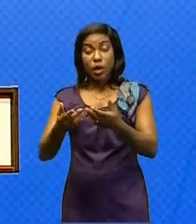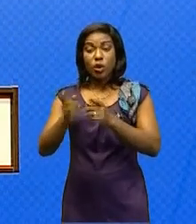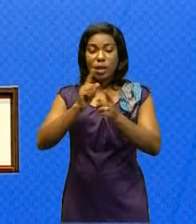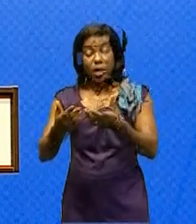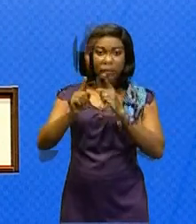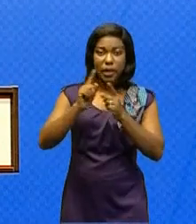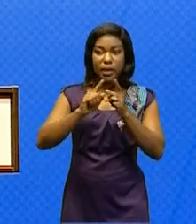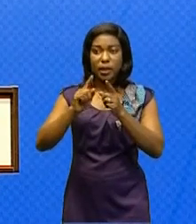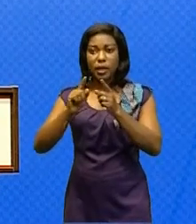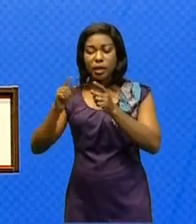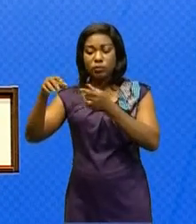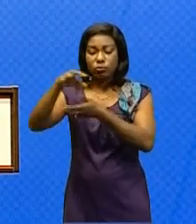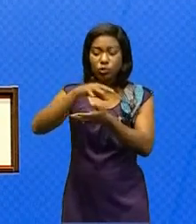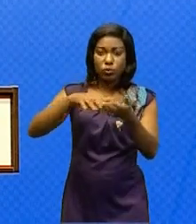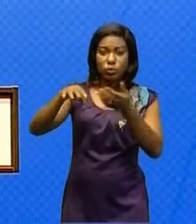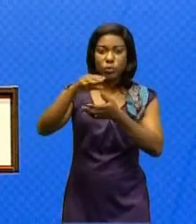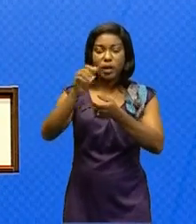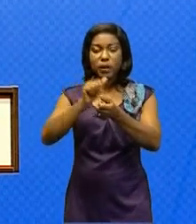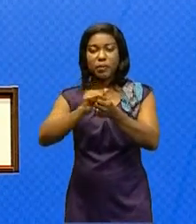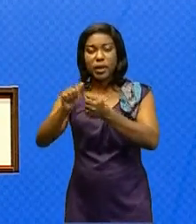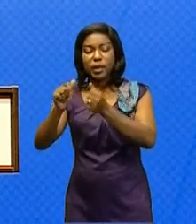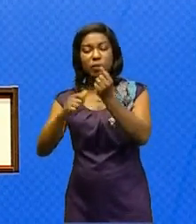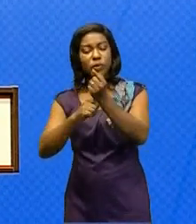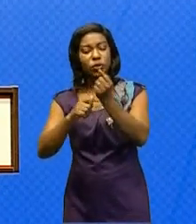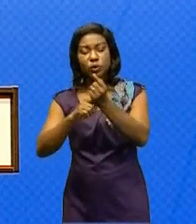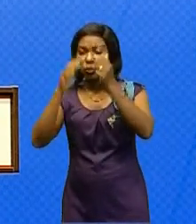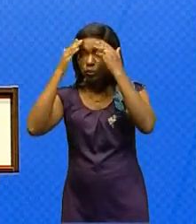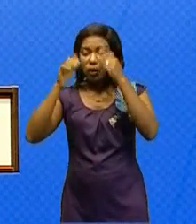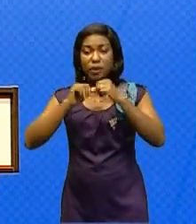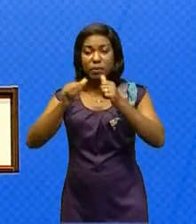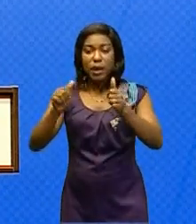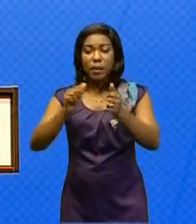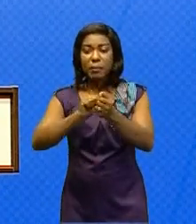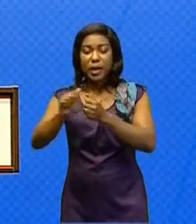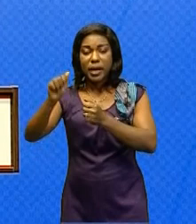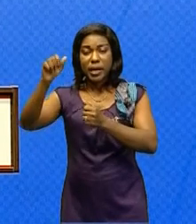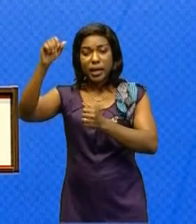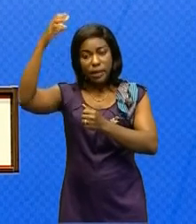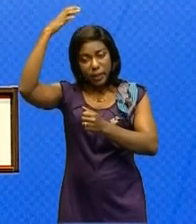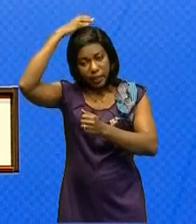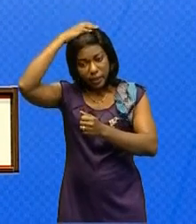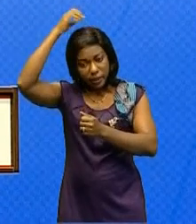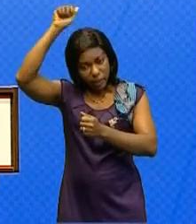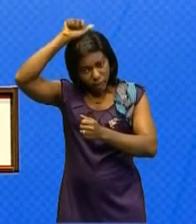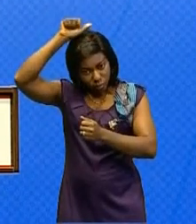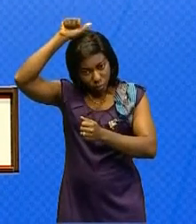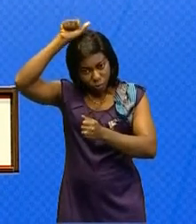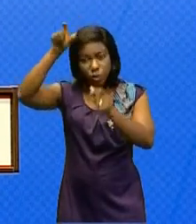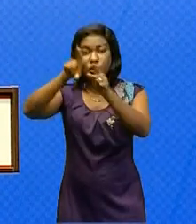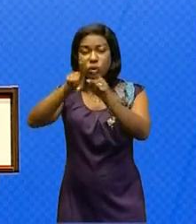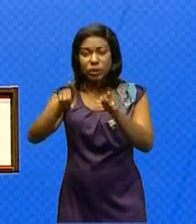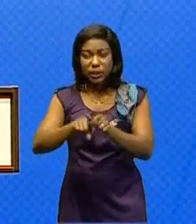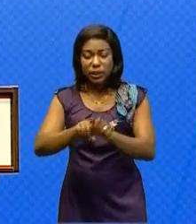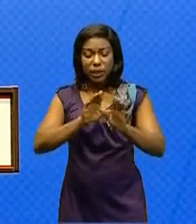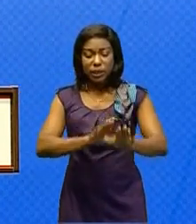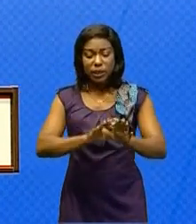aux menaces proférées par des inconnus contre le cardinal Fridolin Ambongo, l'attente de la